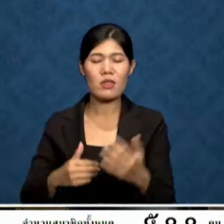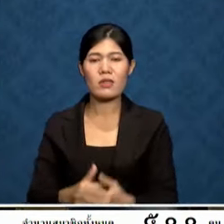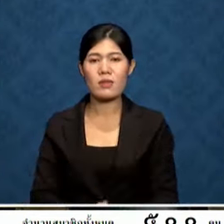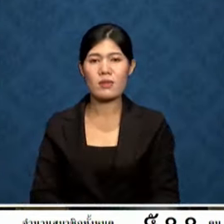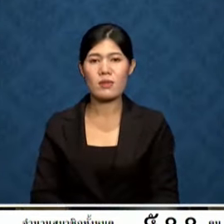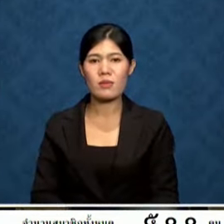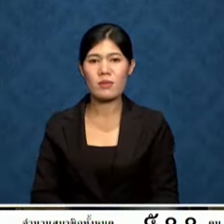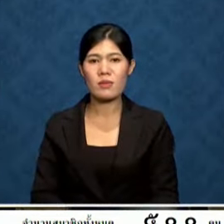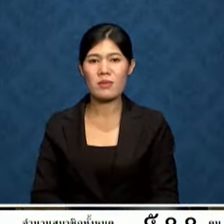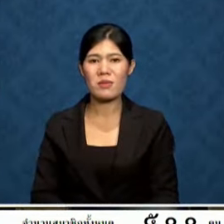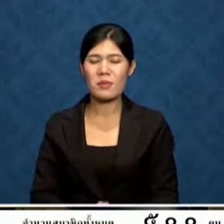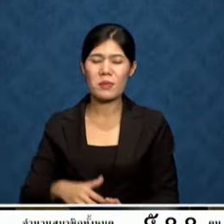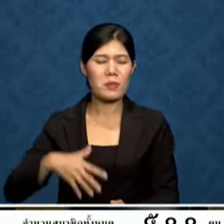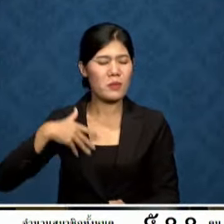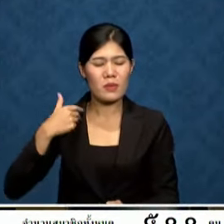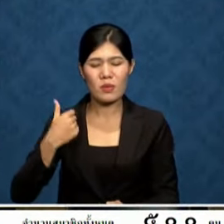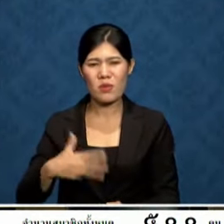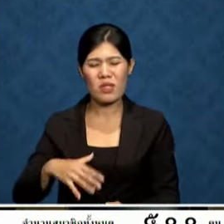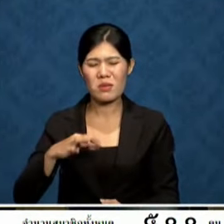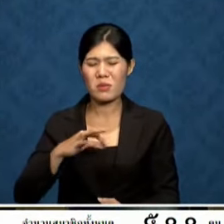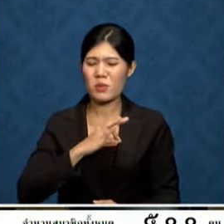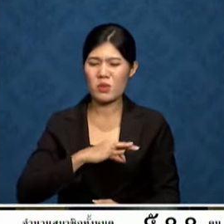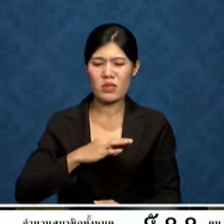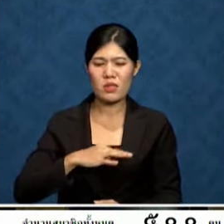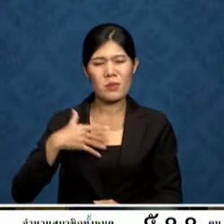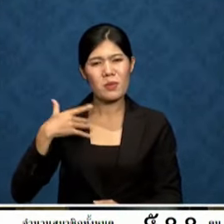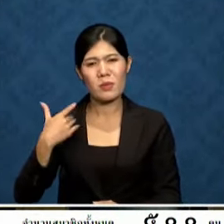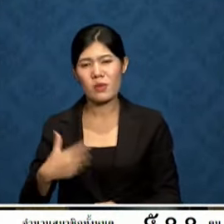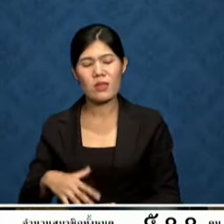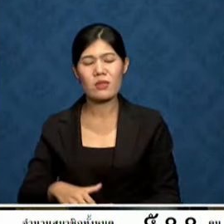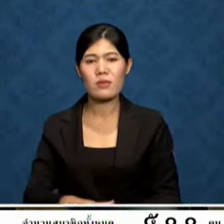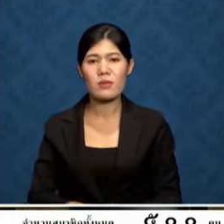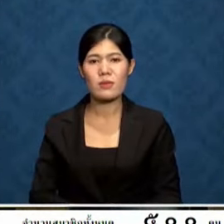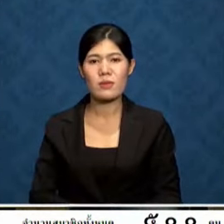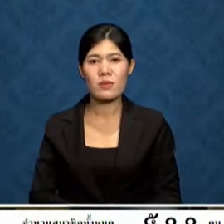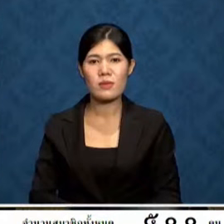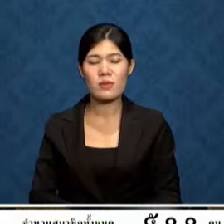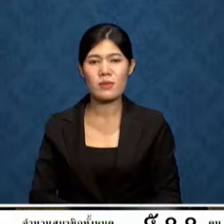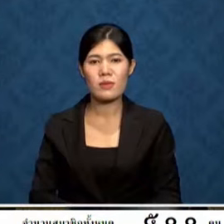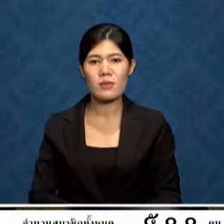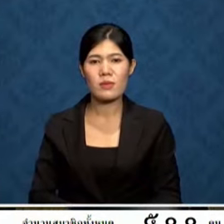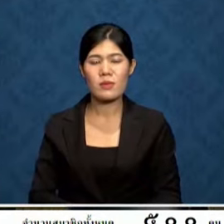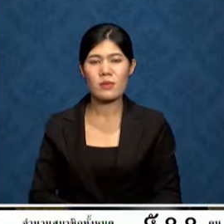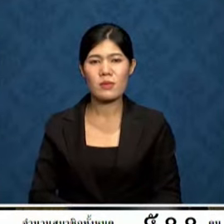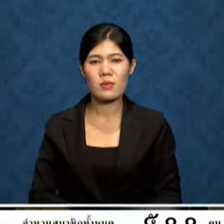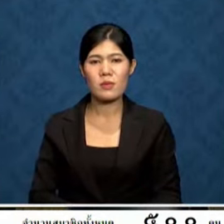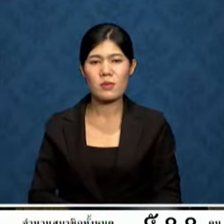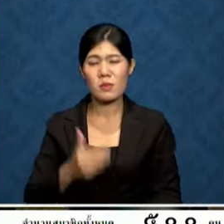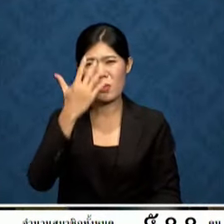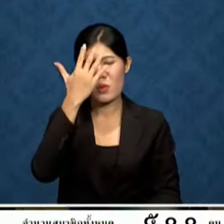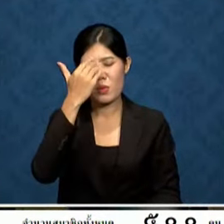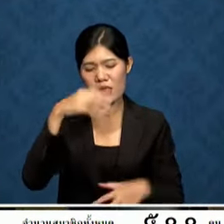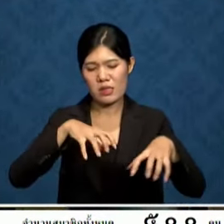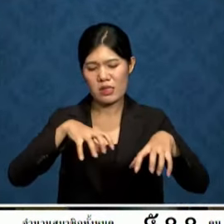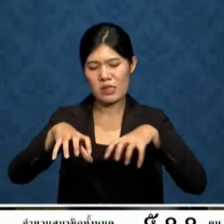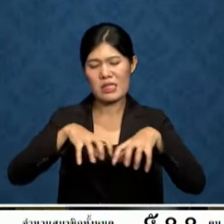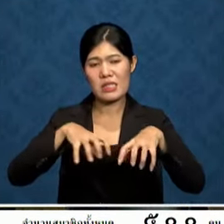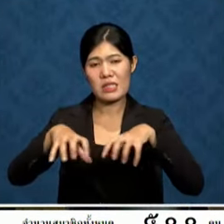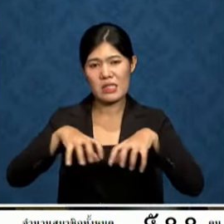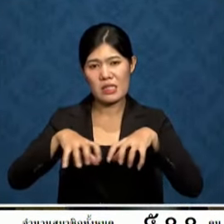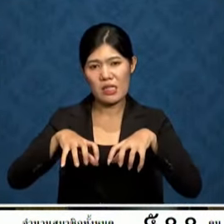อาจจะเรียกว่าผิดหวังถึงขั้นหมดหวังเพราะเป็นการจัดสรรงบประมาณที่